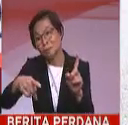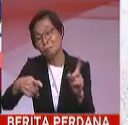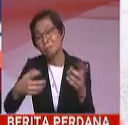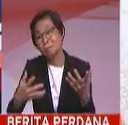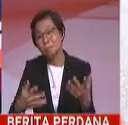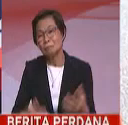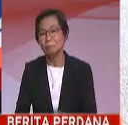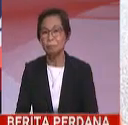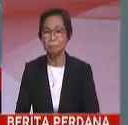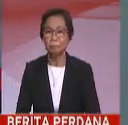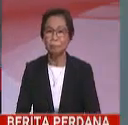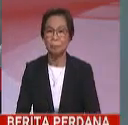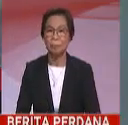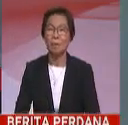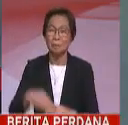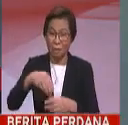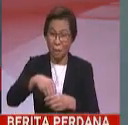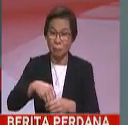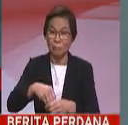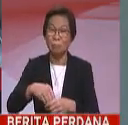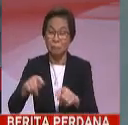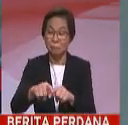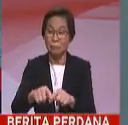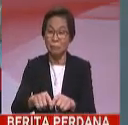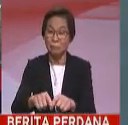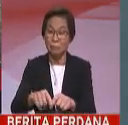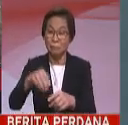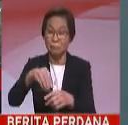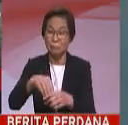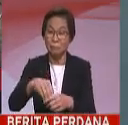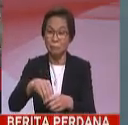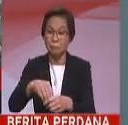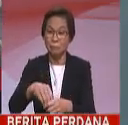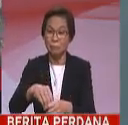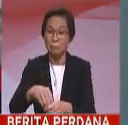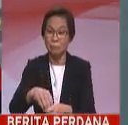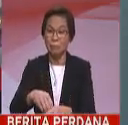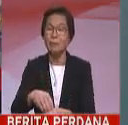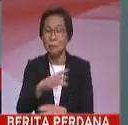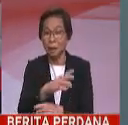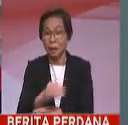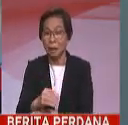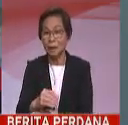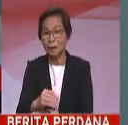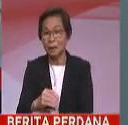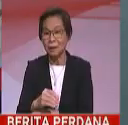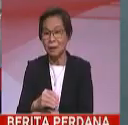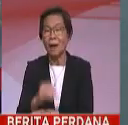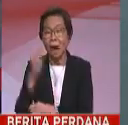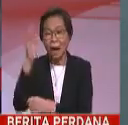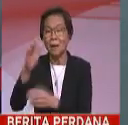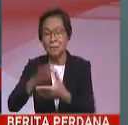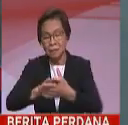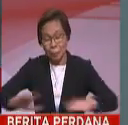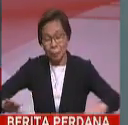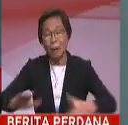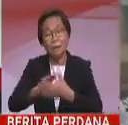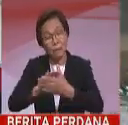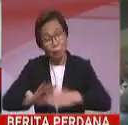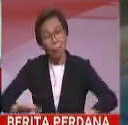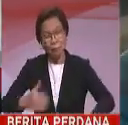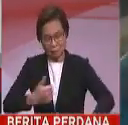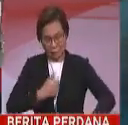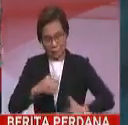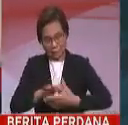dalam komunitinya atau kawasan yang telah diperuntukkan untuk beliau, dan dengan itu akan dapat menyelamatkan bukan setakat